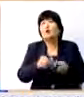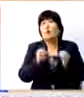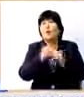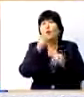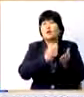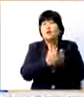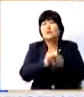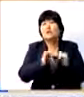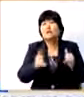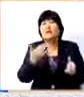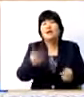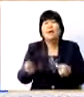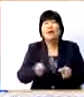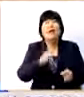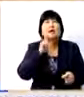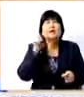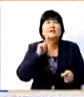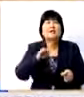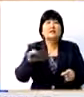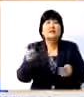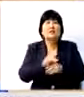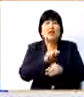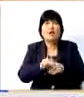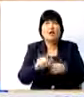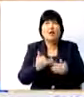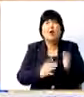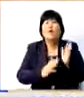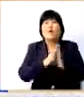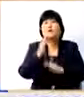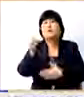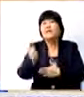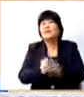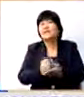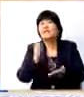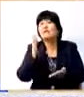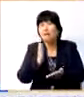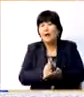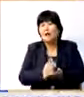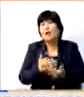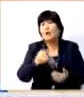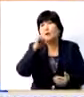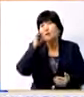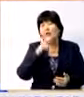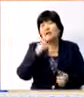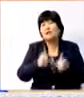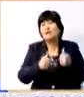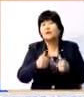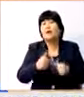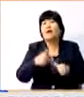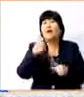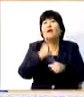Осы көгалды хоккейге жастар тәрбиелеп отыр. Артында өсіп жатқан резерв бар. Қазақстан чемпионатын 6 рет